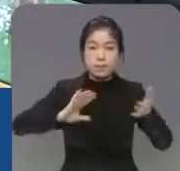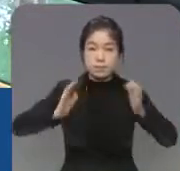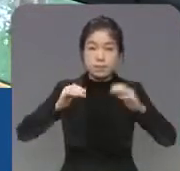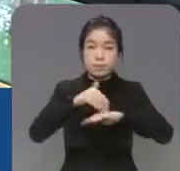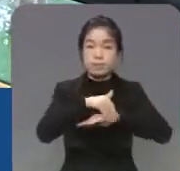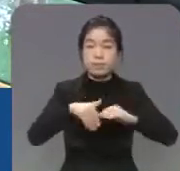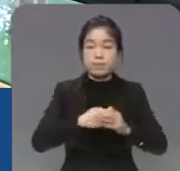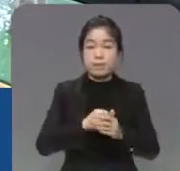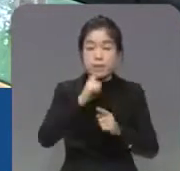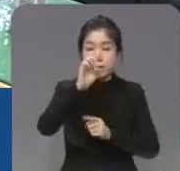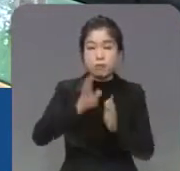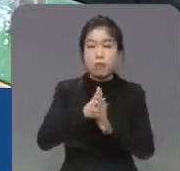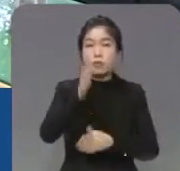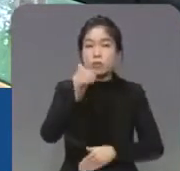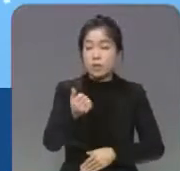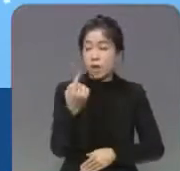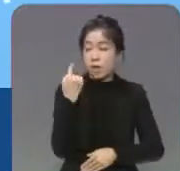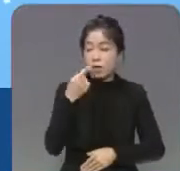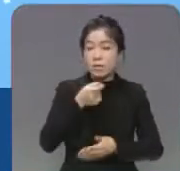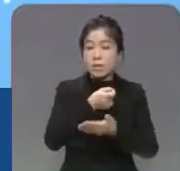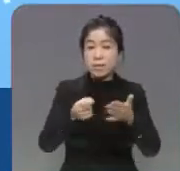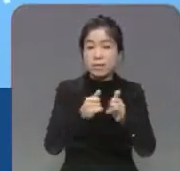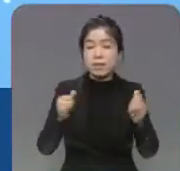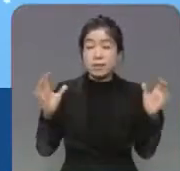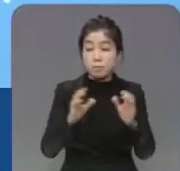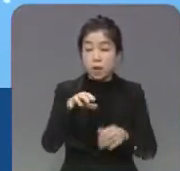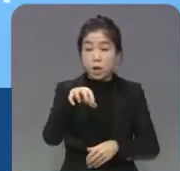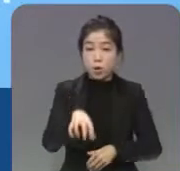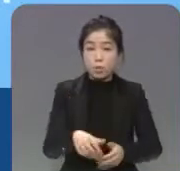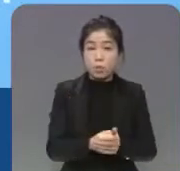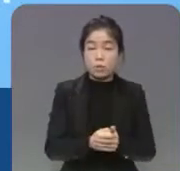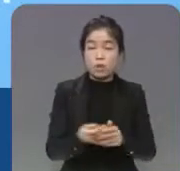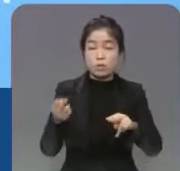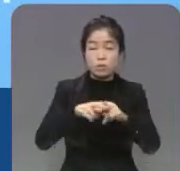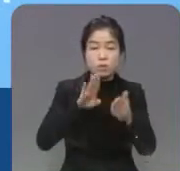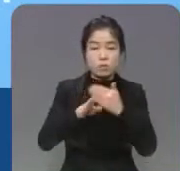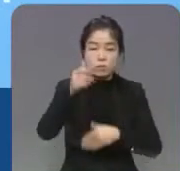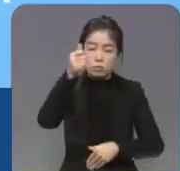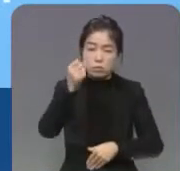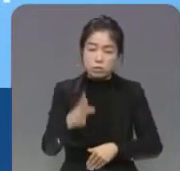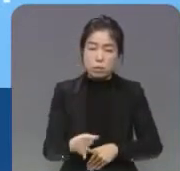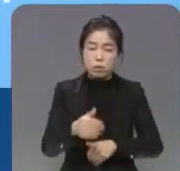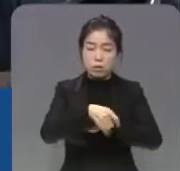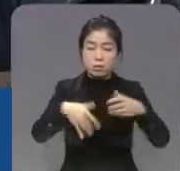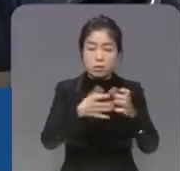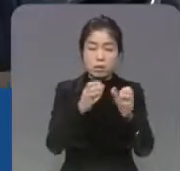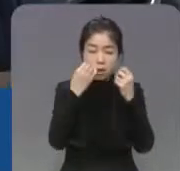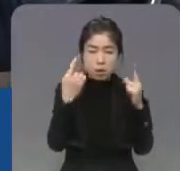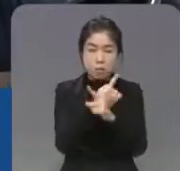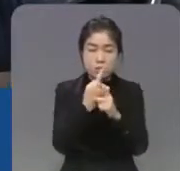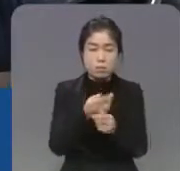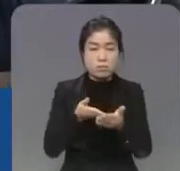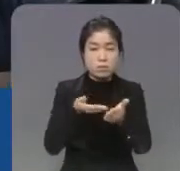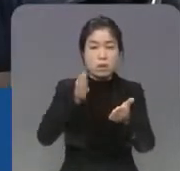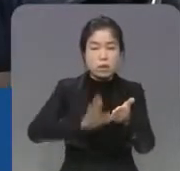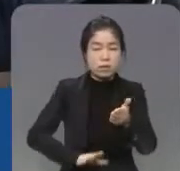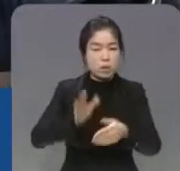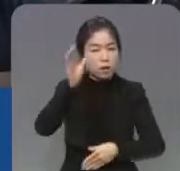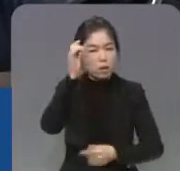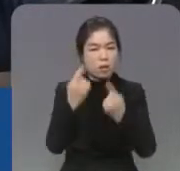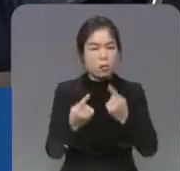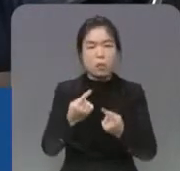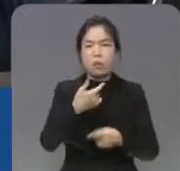논의합니다. 이용석 광주시장은 어제 기자들과 만난 자리에서 취임 이후 줄기차게 산하기관 혁신을 요구했지만 기대에